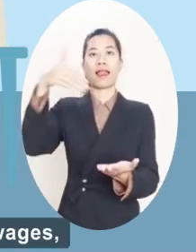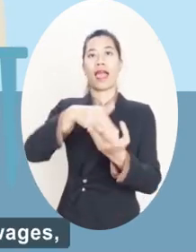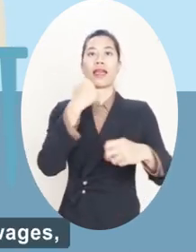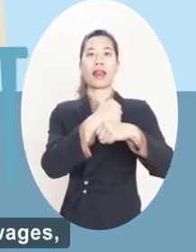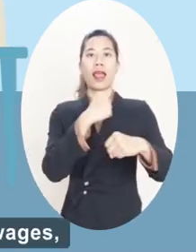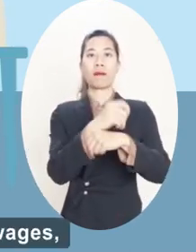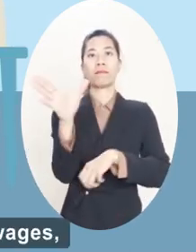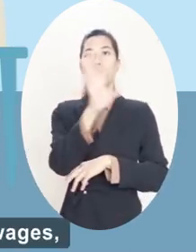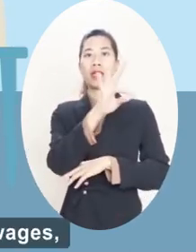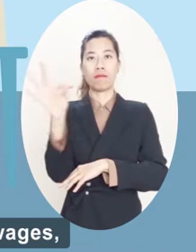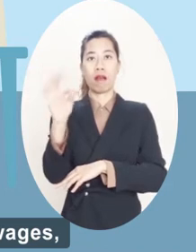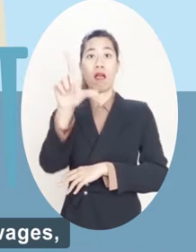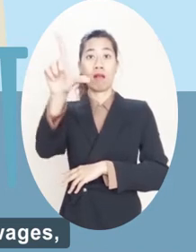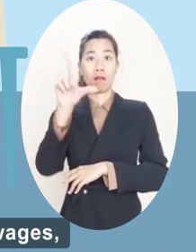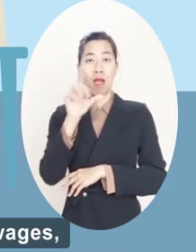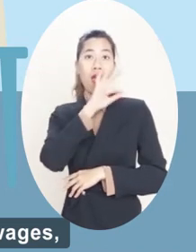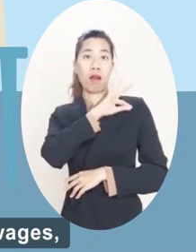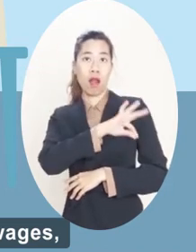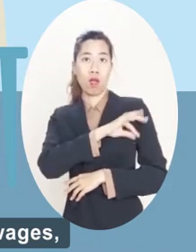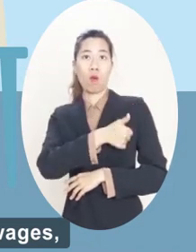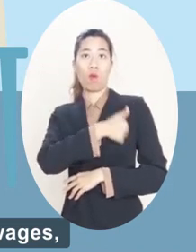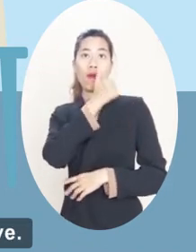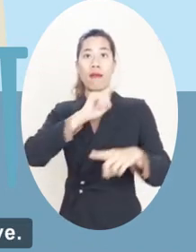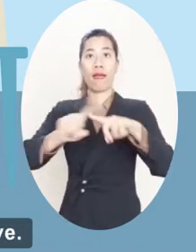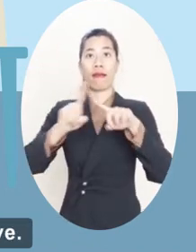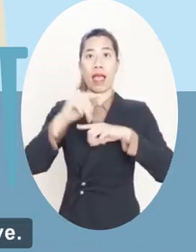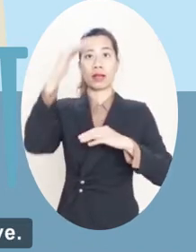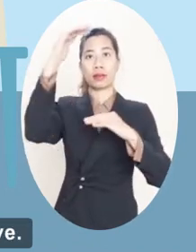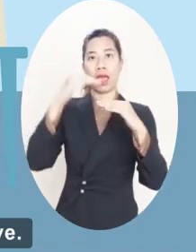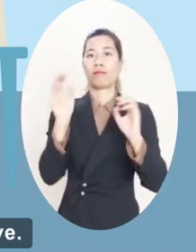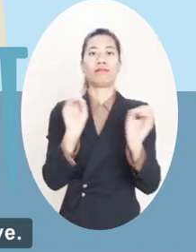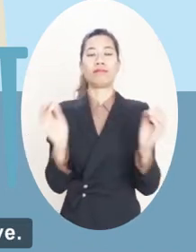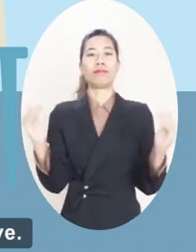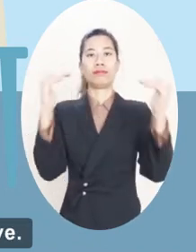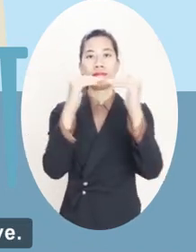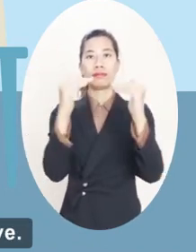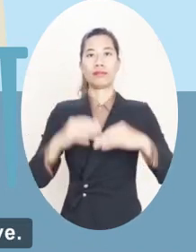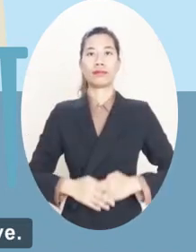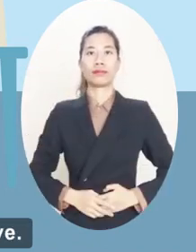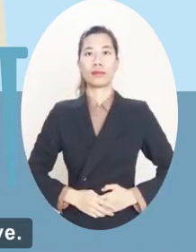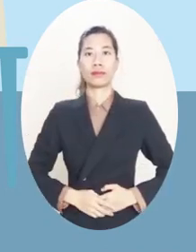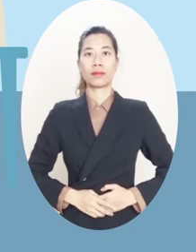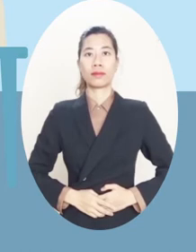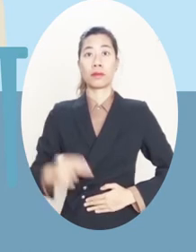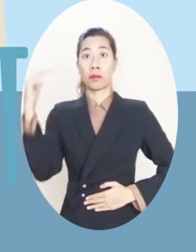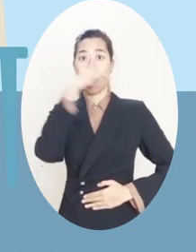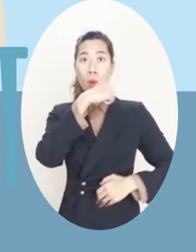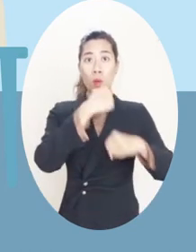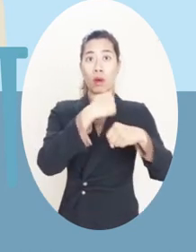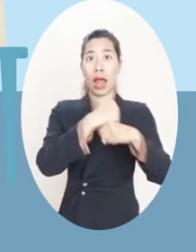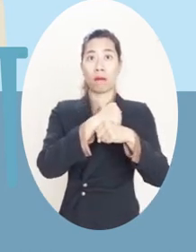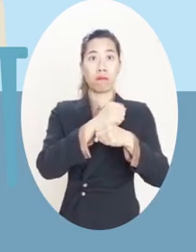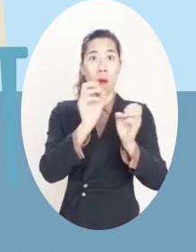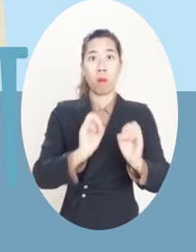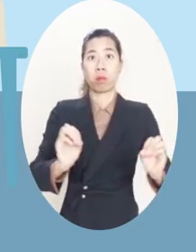thai sản theo quy định của Bộ luật Lao động mà không bị cắt giảm tiền lương và quyền lợi ích so với trước khi nghỉ thai sản. Trường